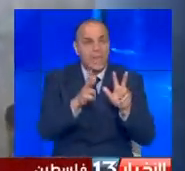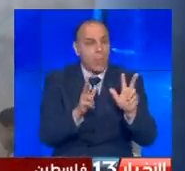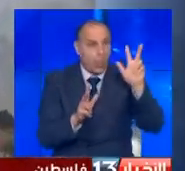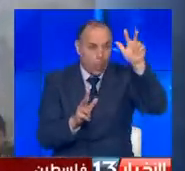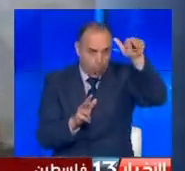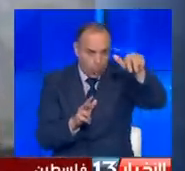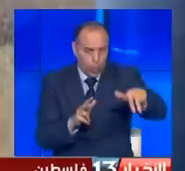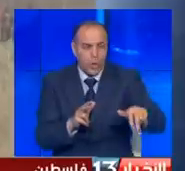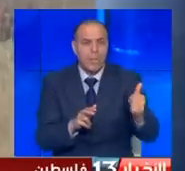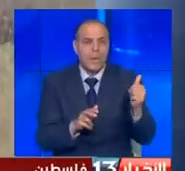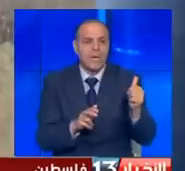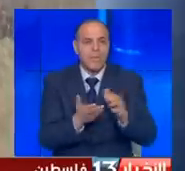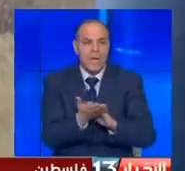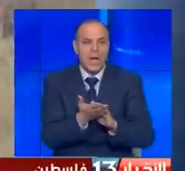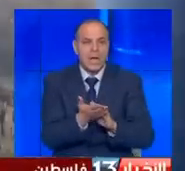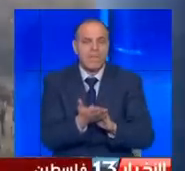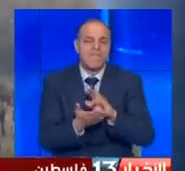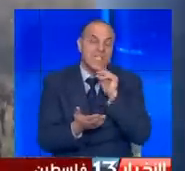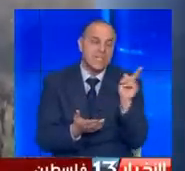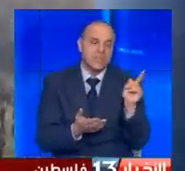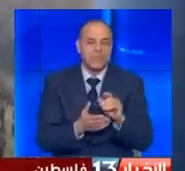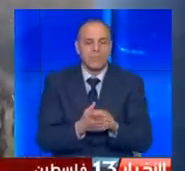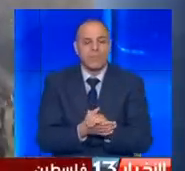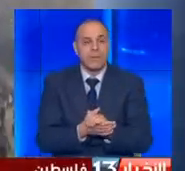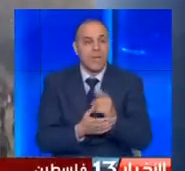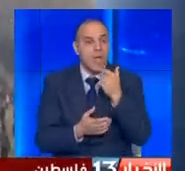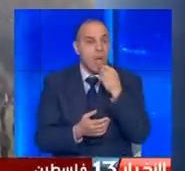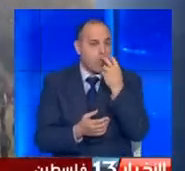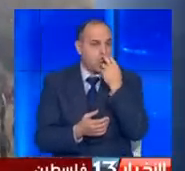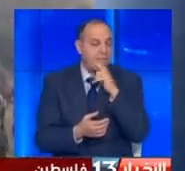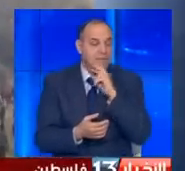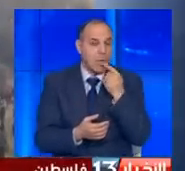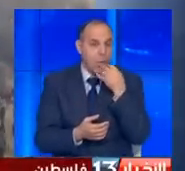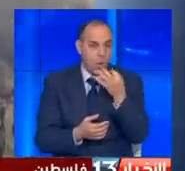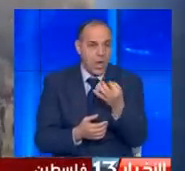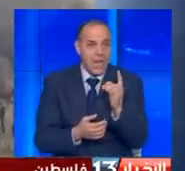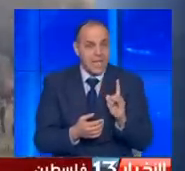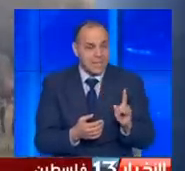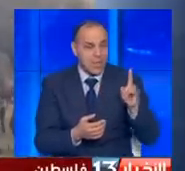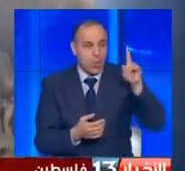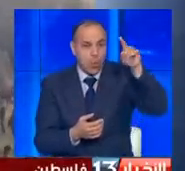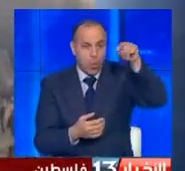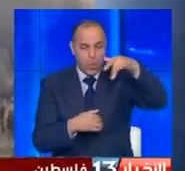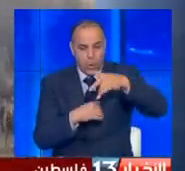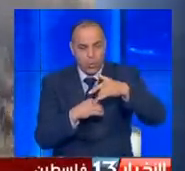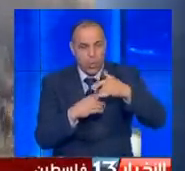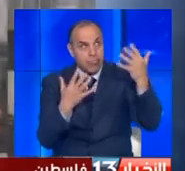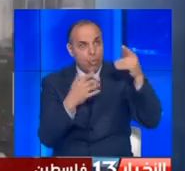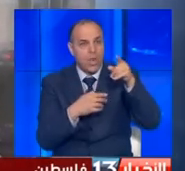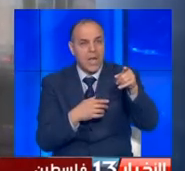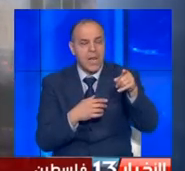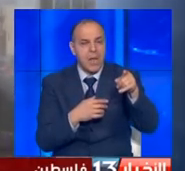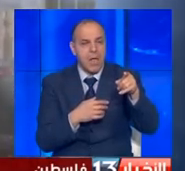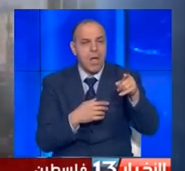التي اطلقت من الاراضي المحتله وقالت شرطه الاحتلال ان الصاروخ الثالث اصابني مما ادى